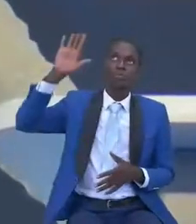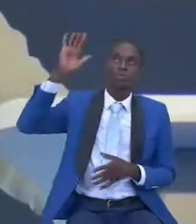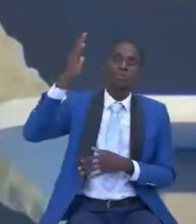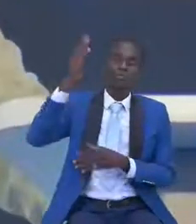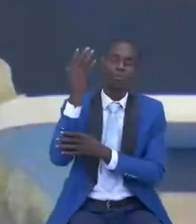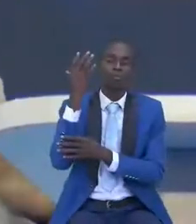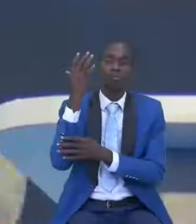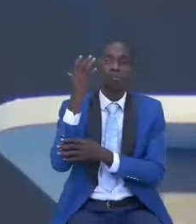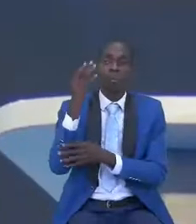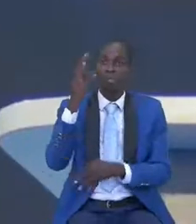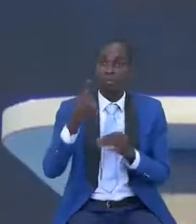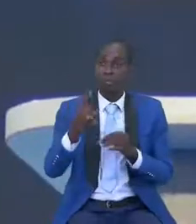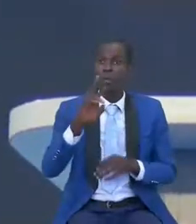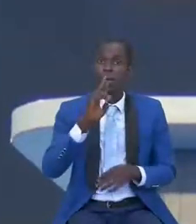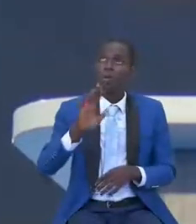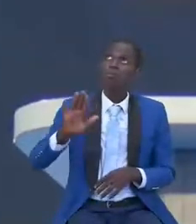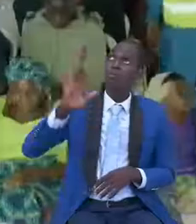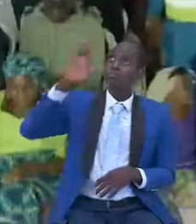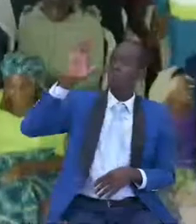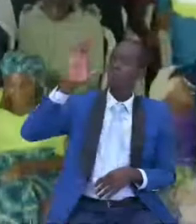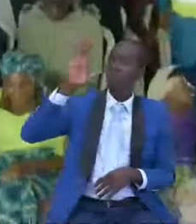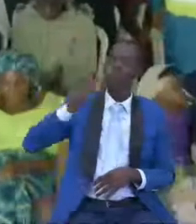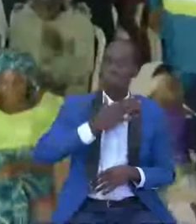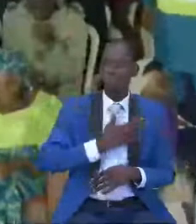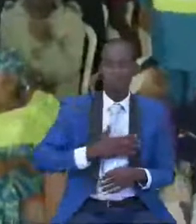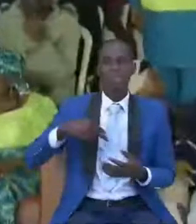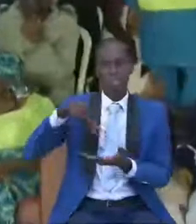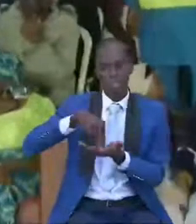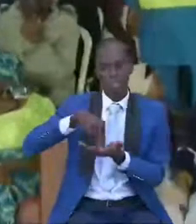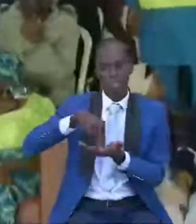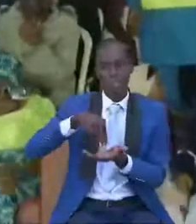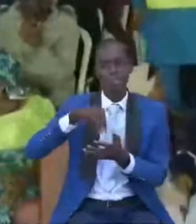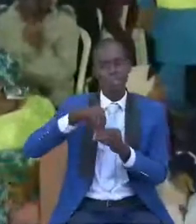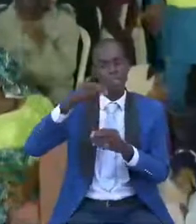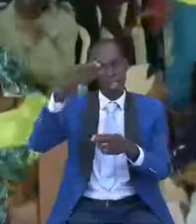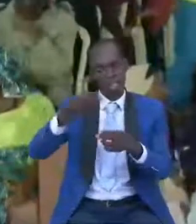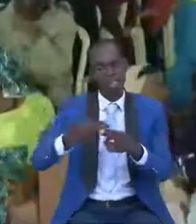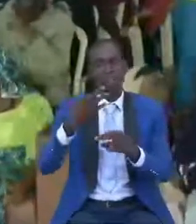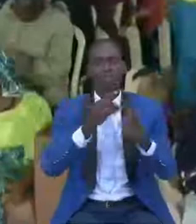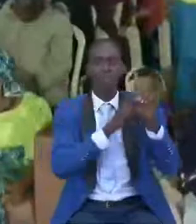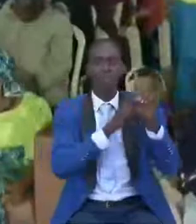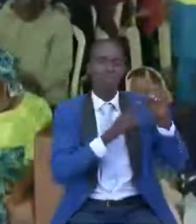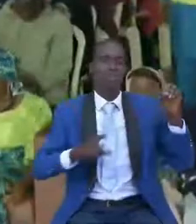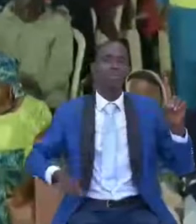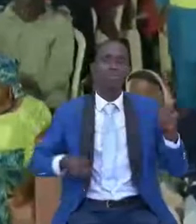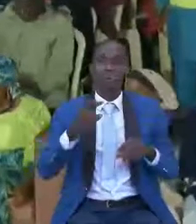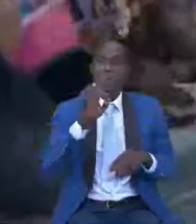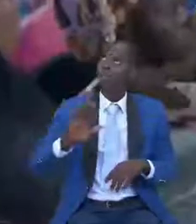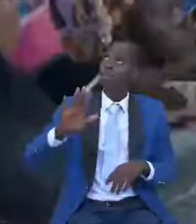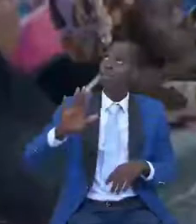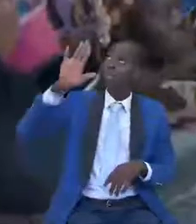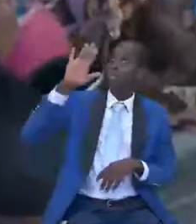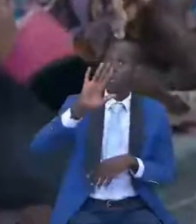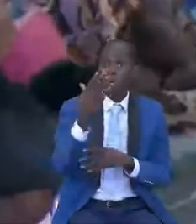diable. Lève cette main. Si tu lèves la main, lève-toi s'il te plaît au nom du